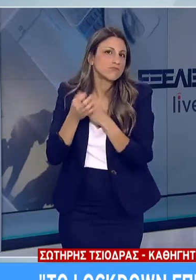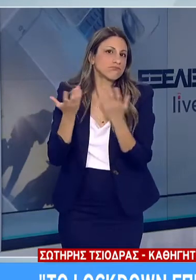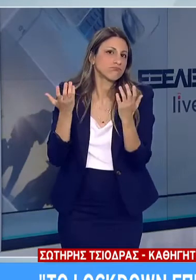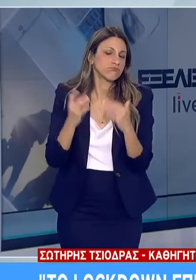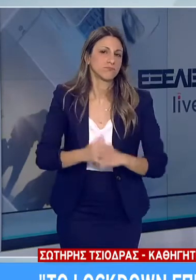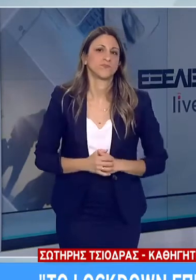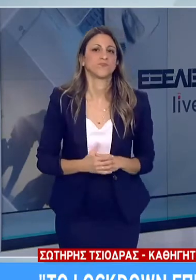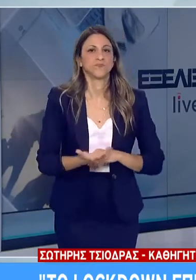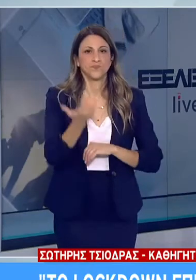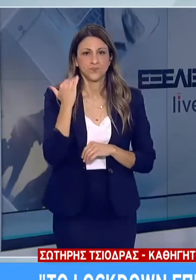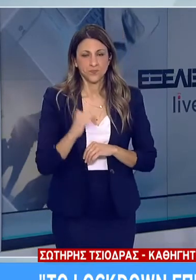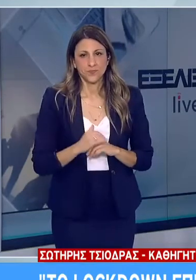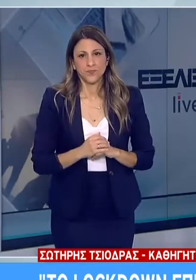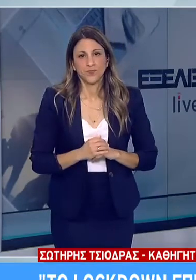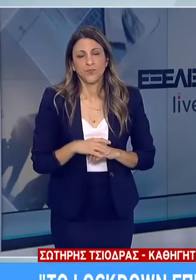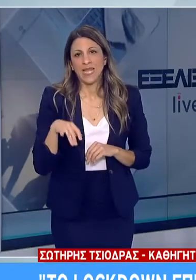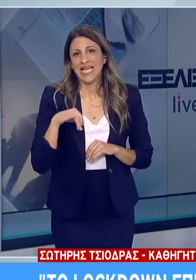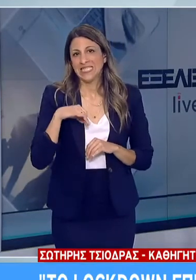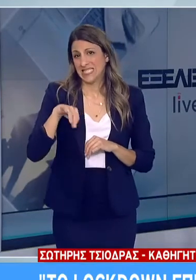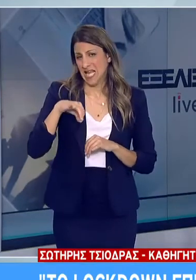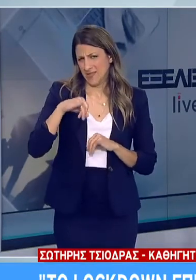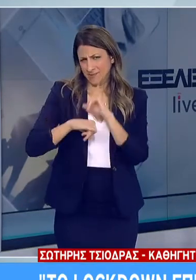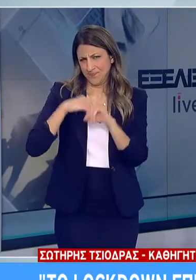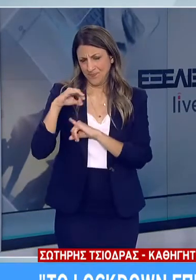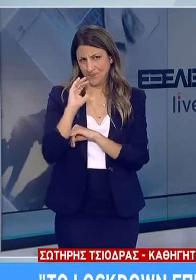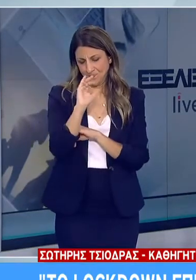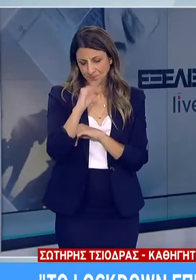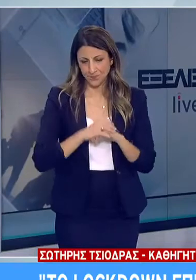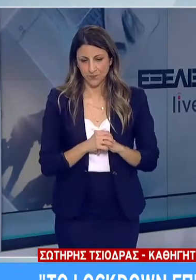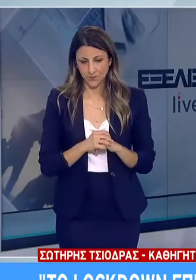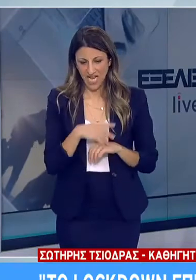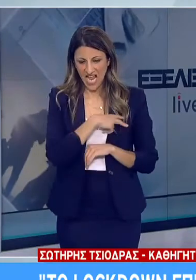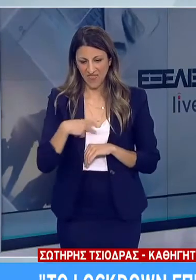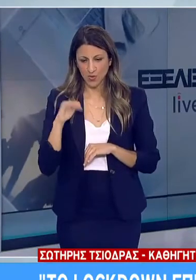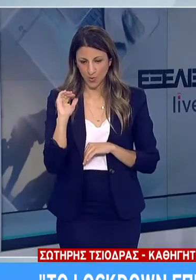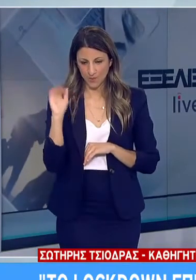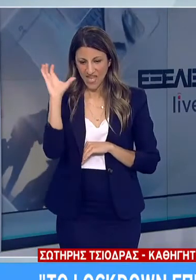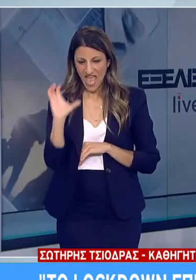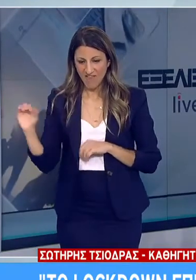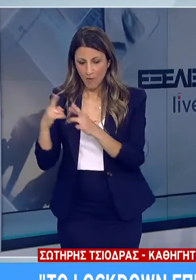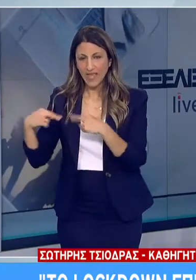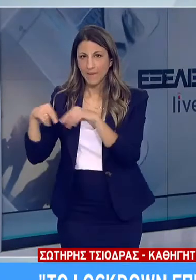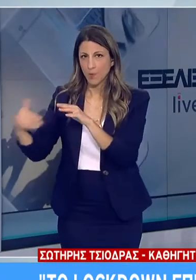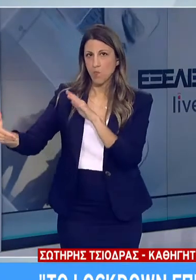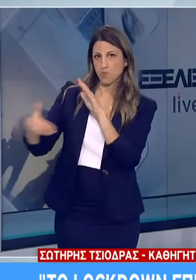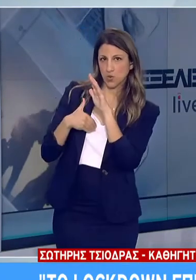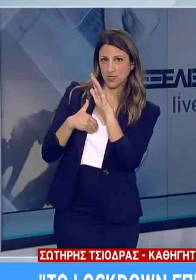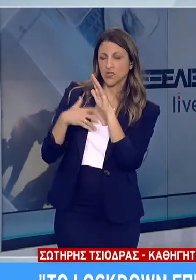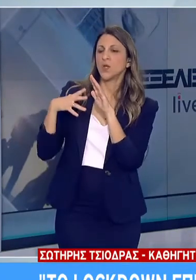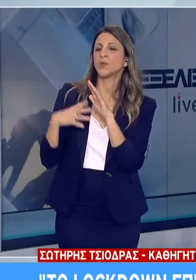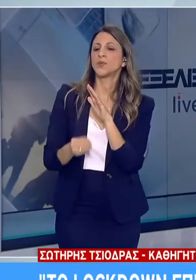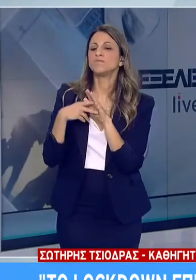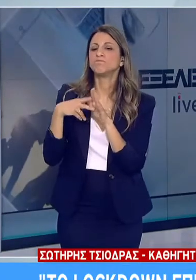Ο κύριος Δελετζόπουλος από το πρότακο.gr. Κύριε Τσιόδρα, συμφωνείτε με τις προτάσεις της Κομισιόν για τα μέσα μεταφοράς, όπου